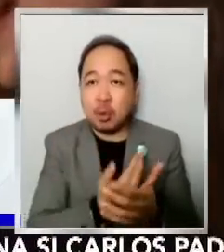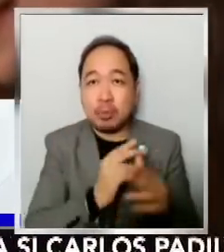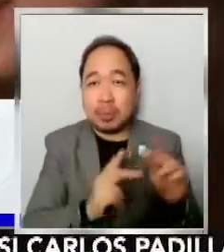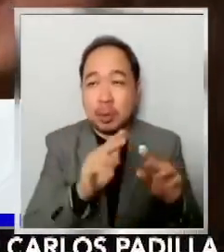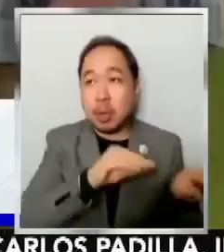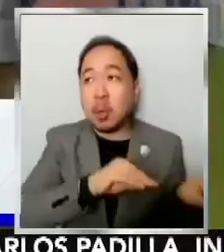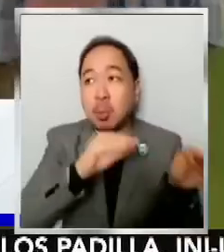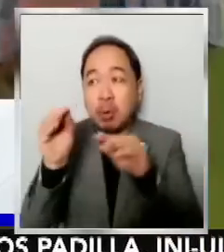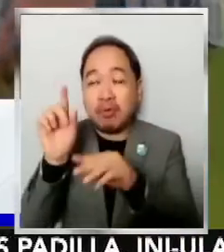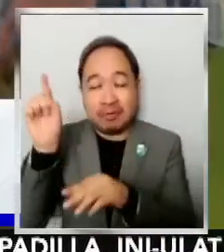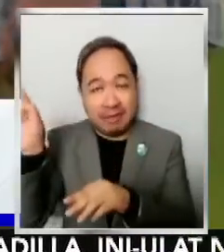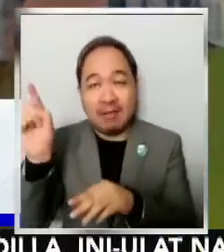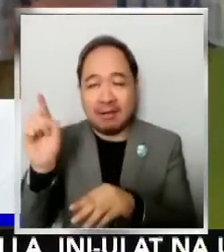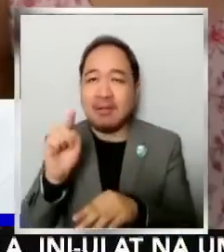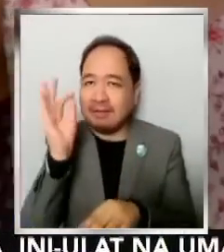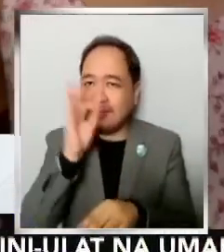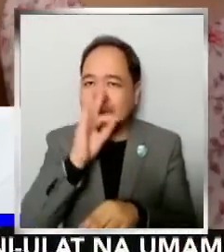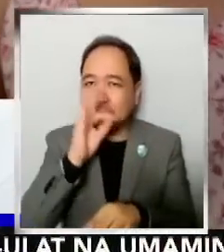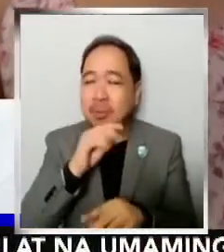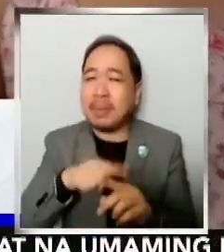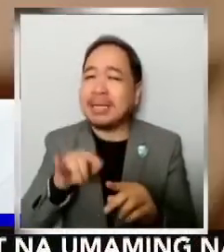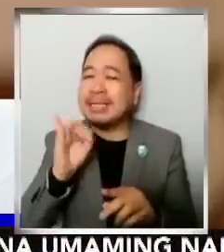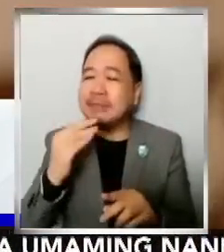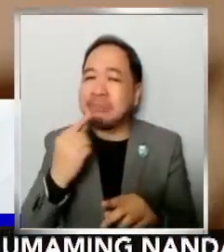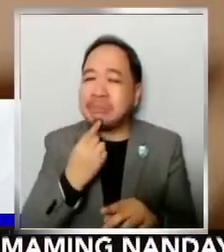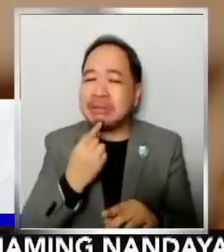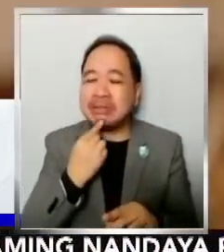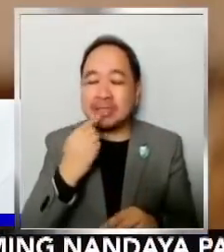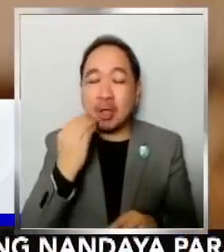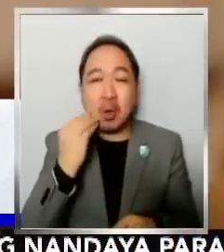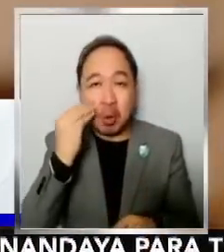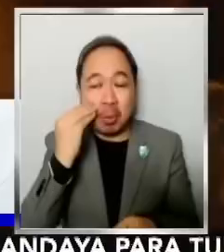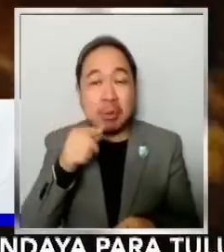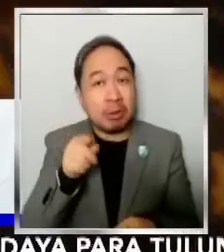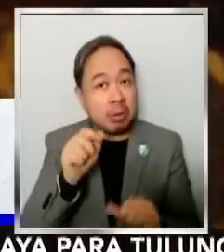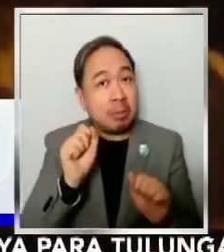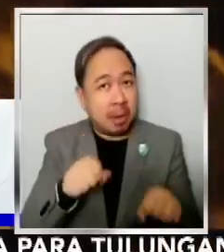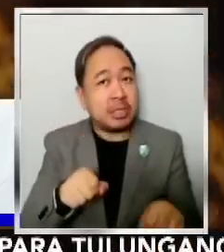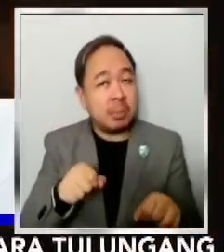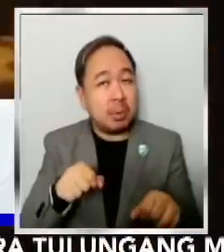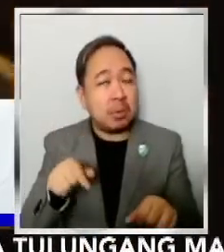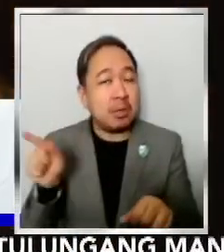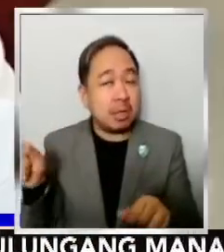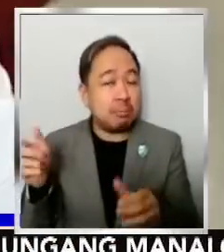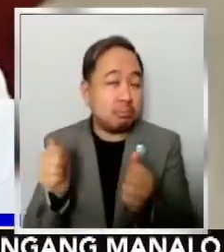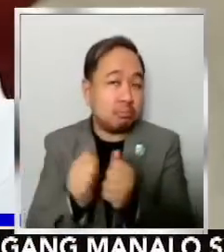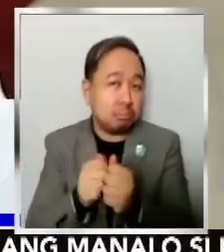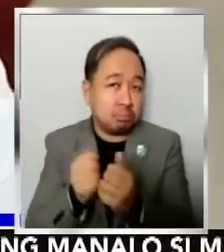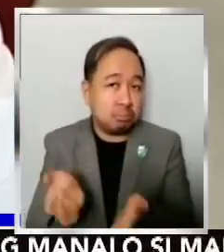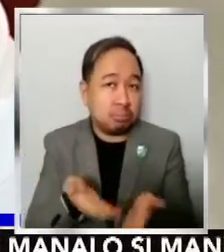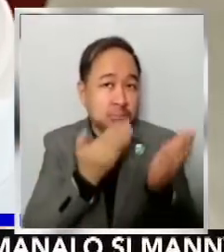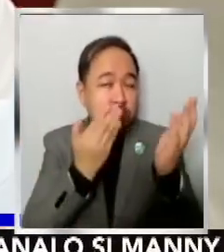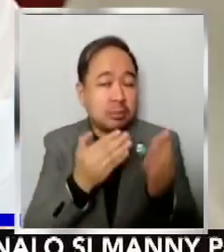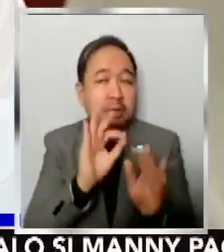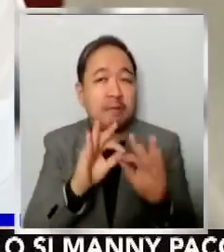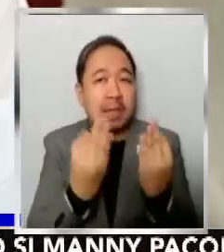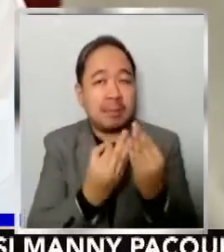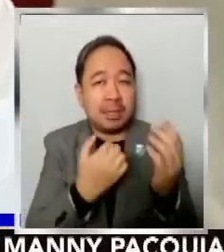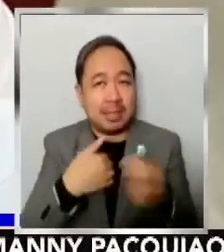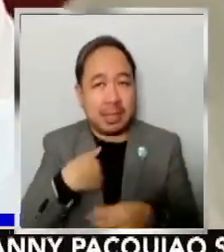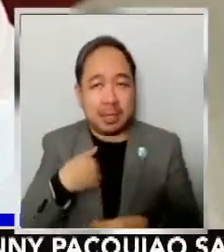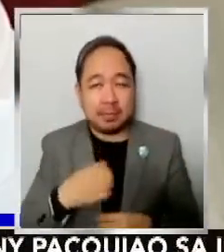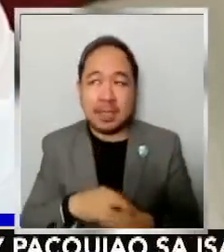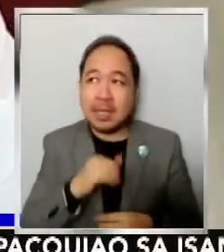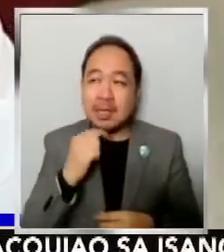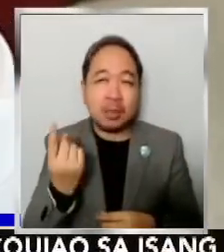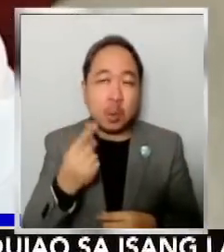rin, may pagkakataon din daw na isama ng aplikante ang kanilang pamilya sa Canada. We don't just recruit the worker, we recruit